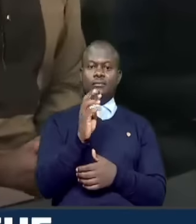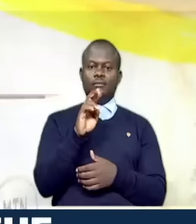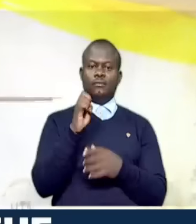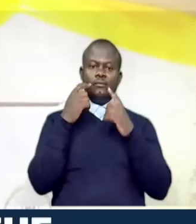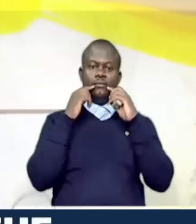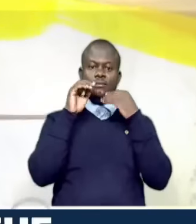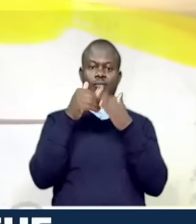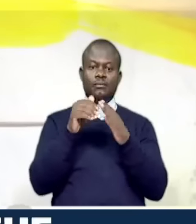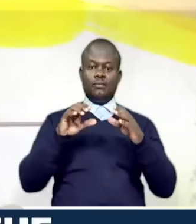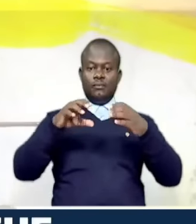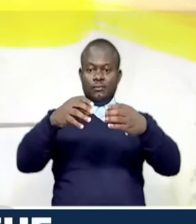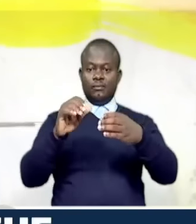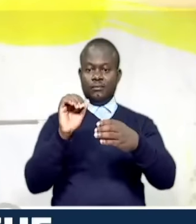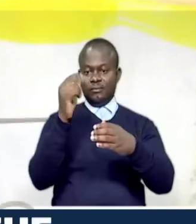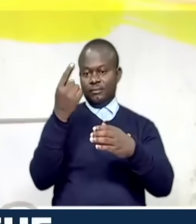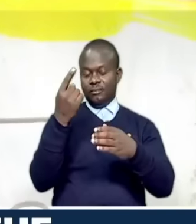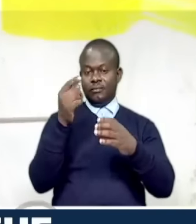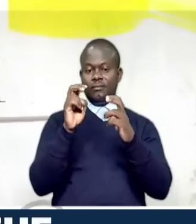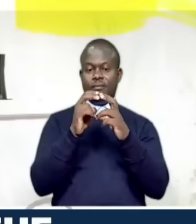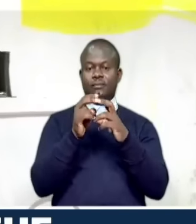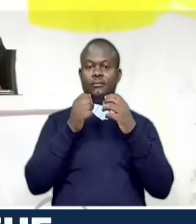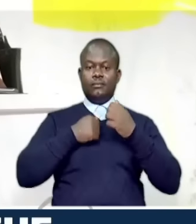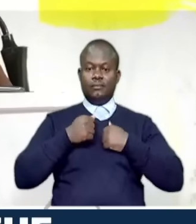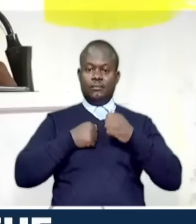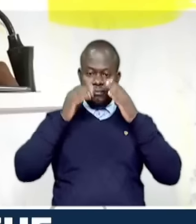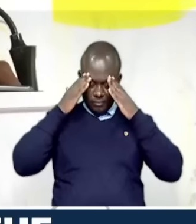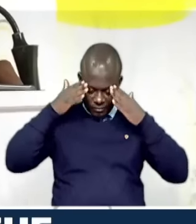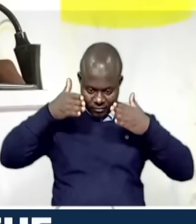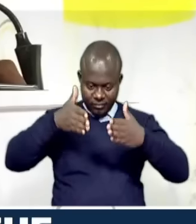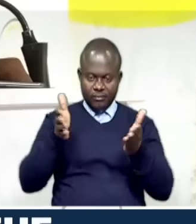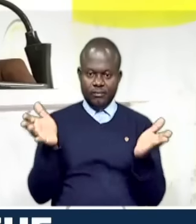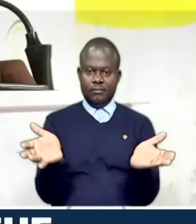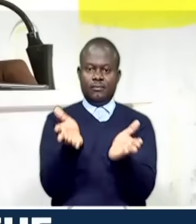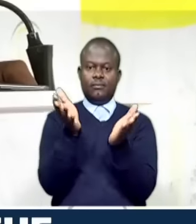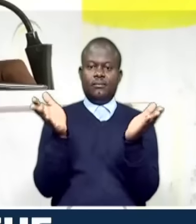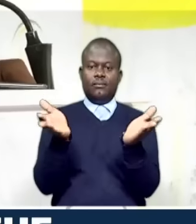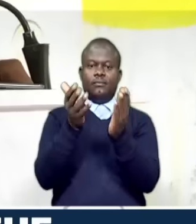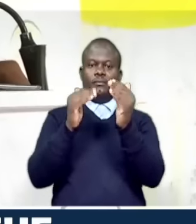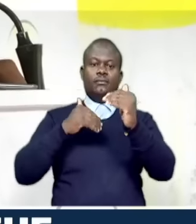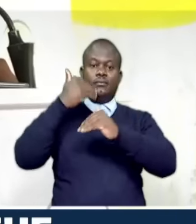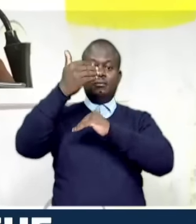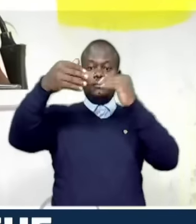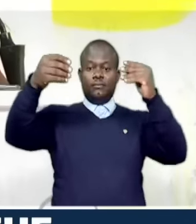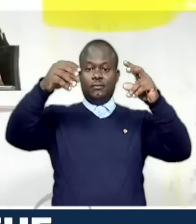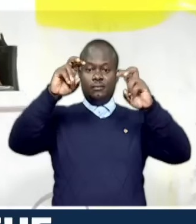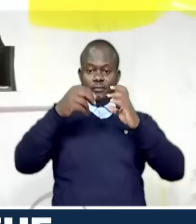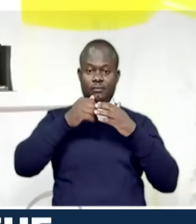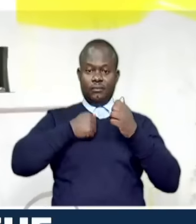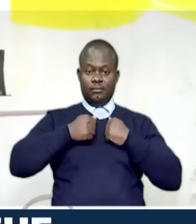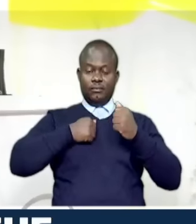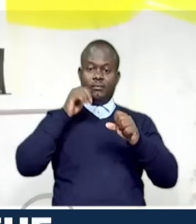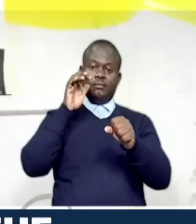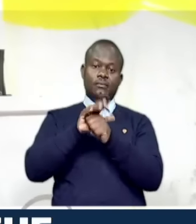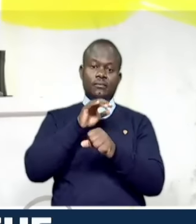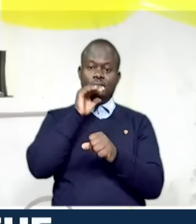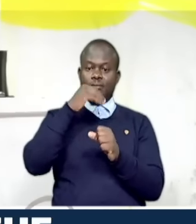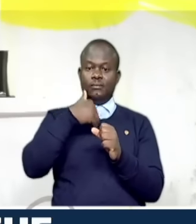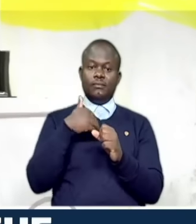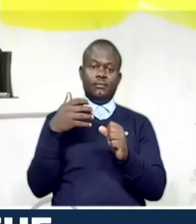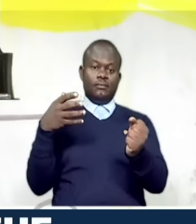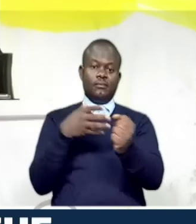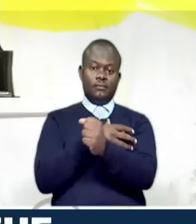ko icyiciro cya mbere cya Connect Rwanda kibanze ku bukangurambaga bikaza kugaragara ko abaturage benshi badafite